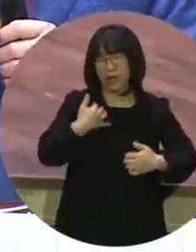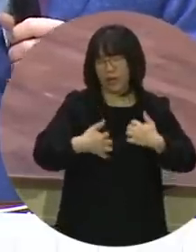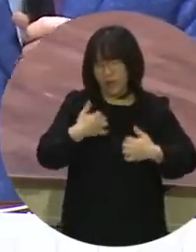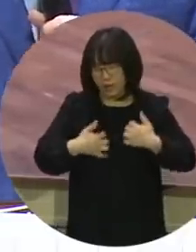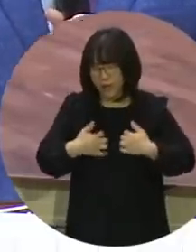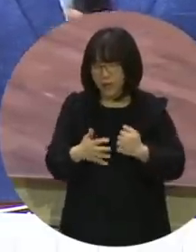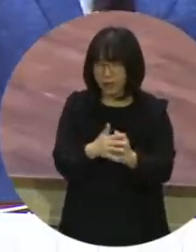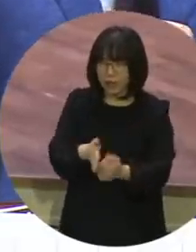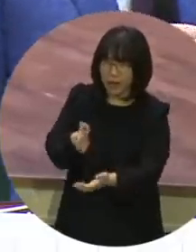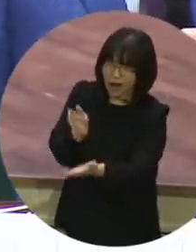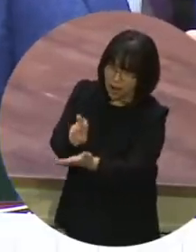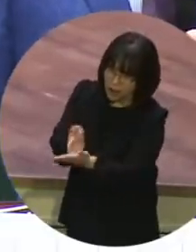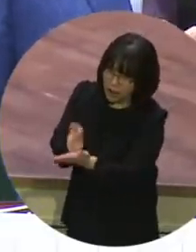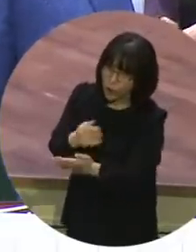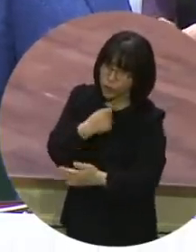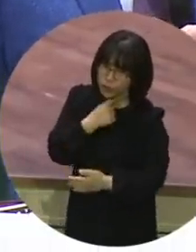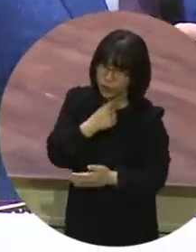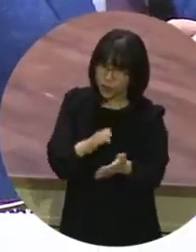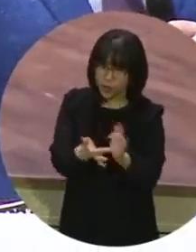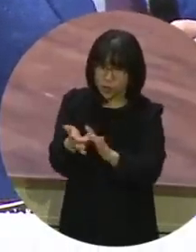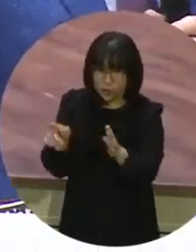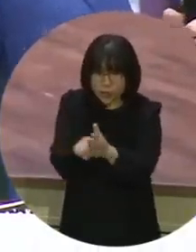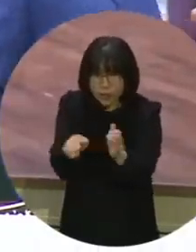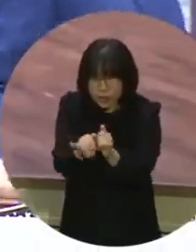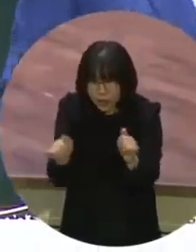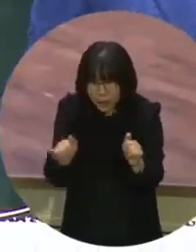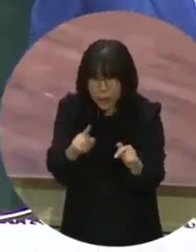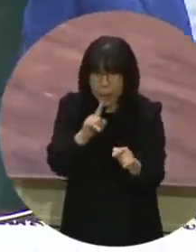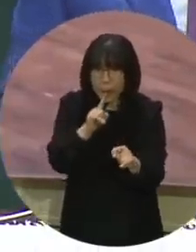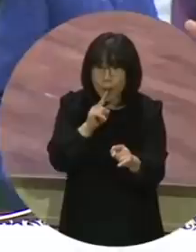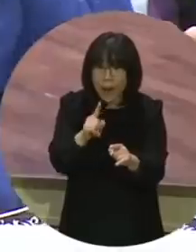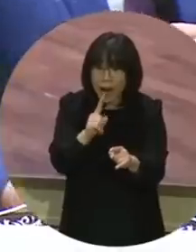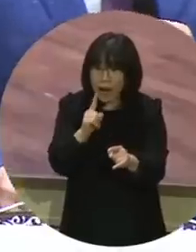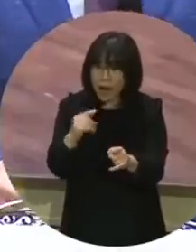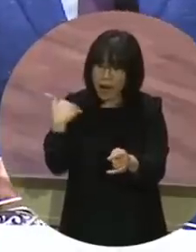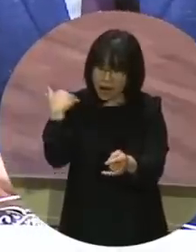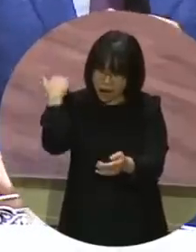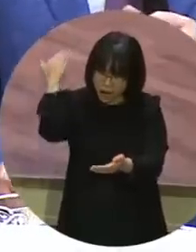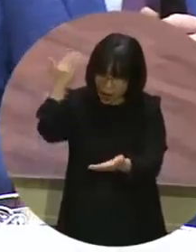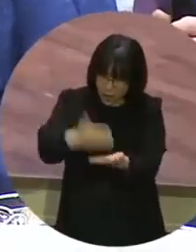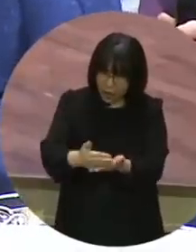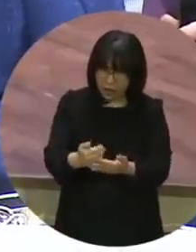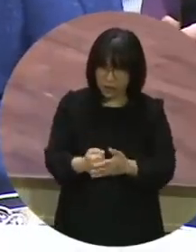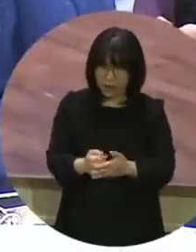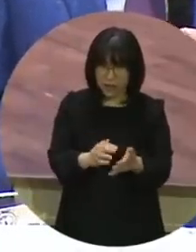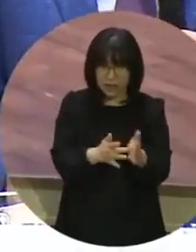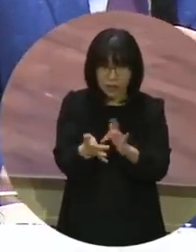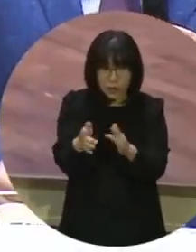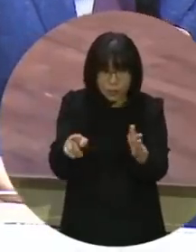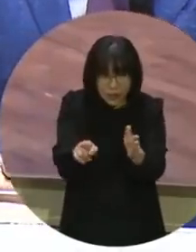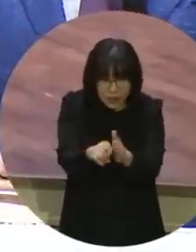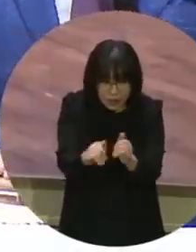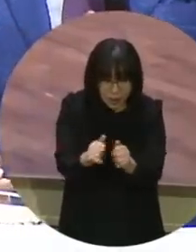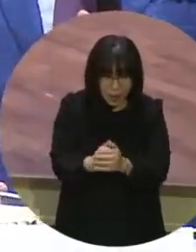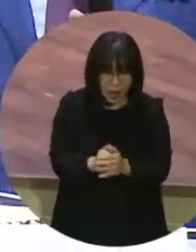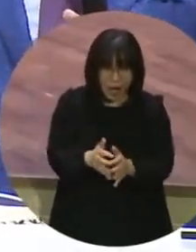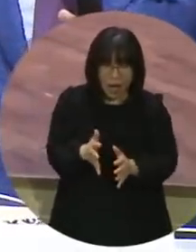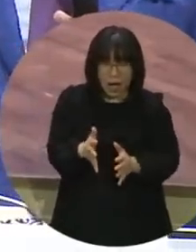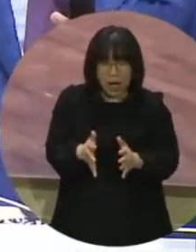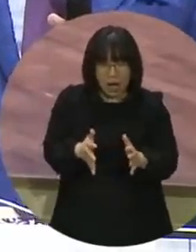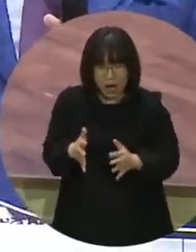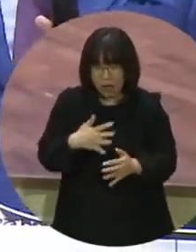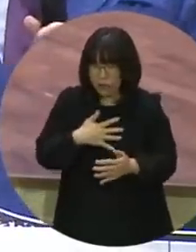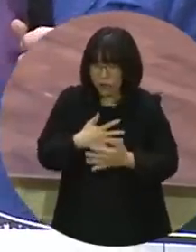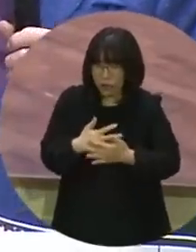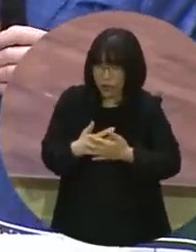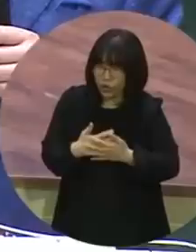할 말이 많아야 돼요. 예수를 믿는데 아이 또 아주 어디 가면 벌벌 떠고 말 한마디 안 되지 막 두렵고 그냥 어디